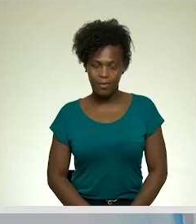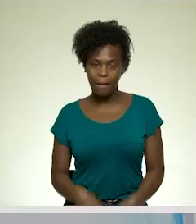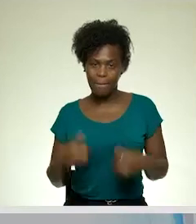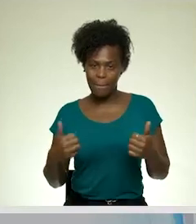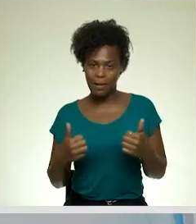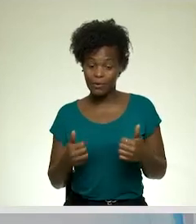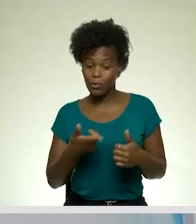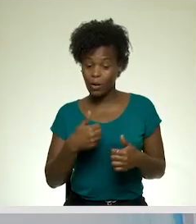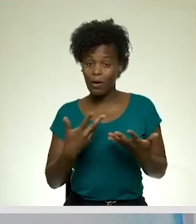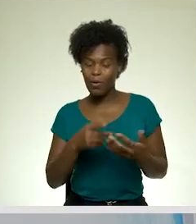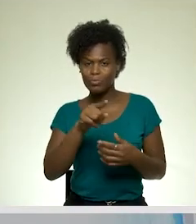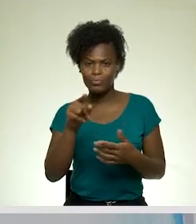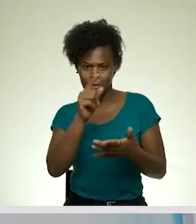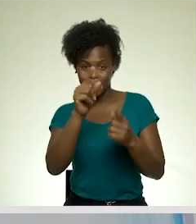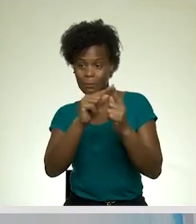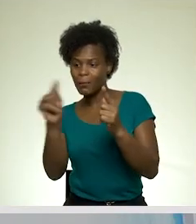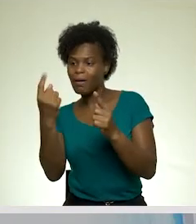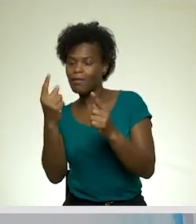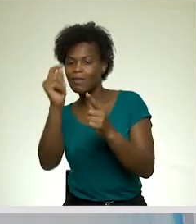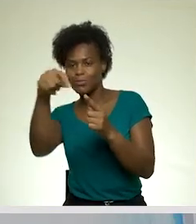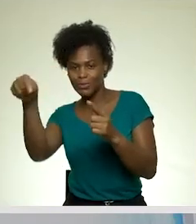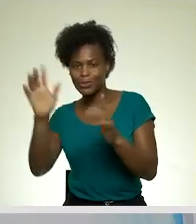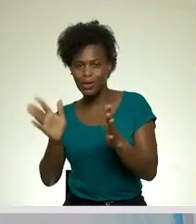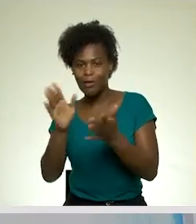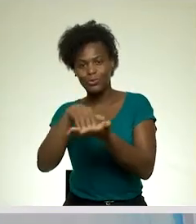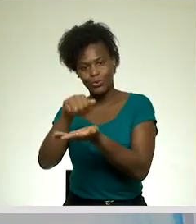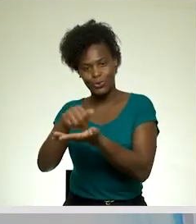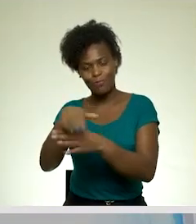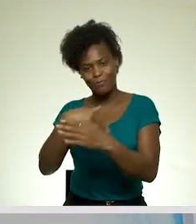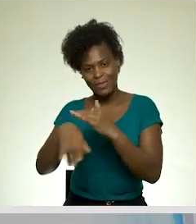Très bien. Maintenant que tu as complété, on va corriger.